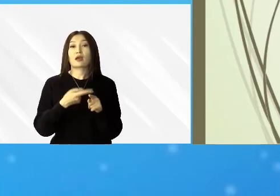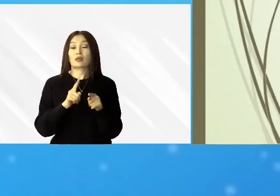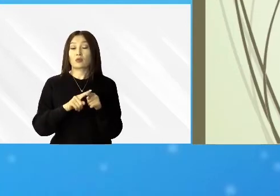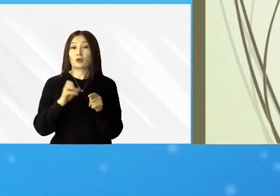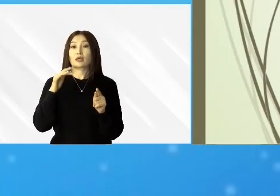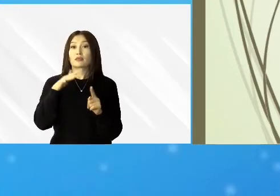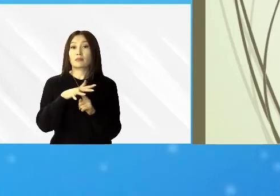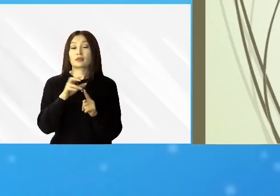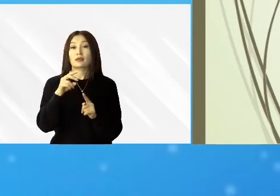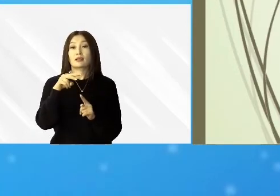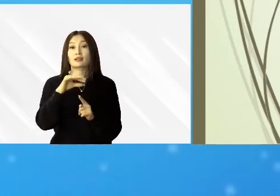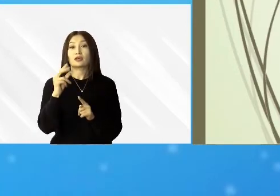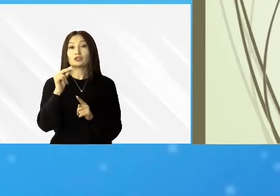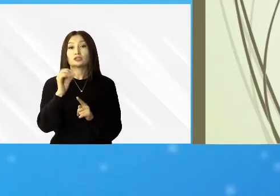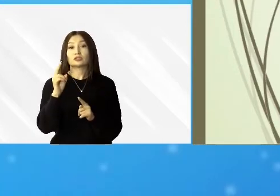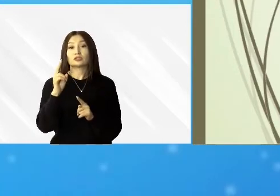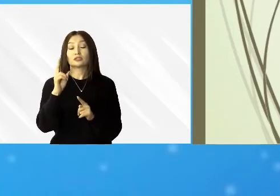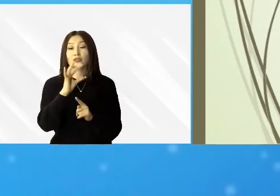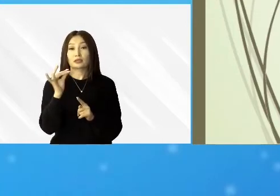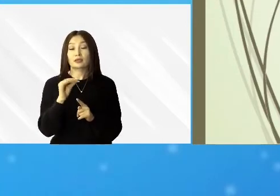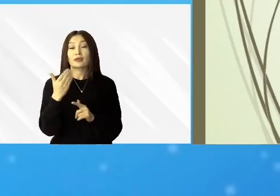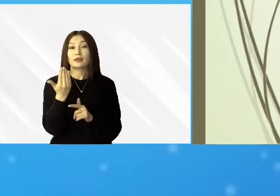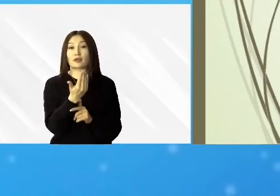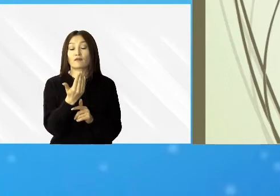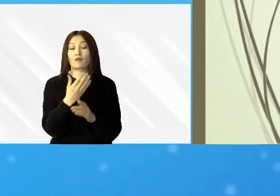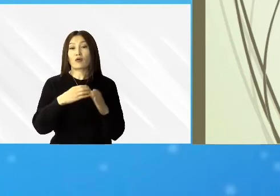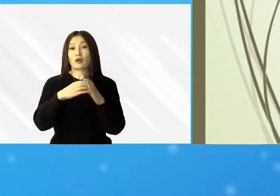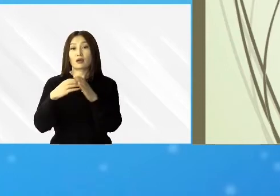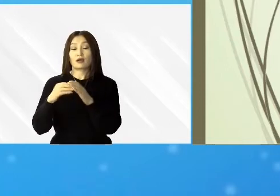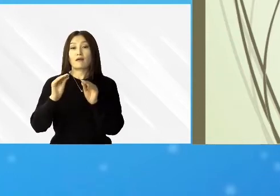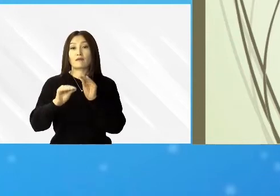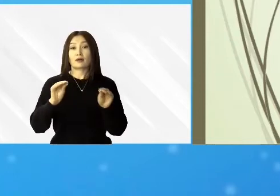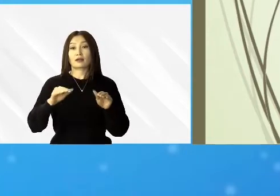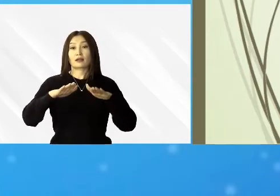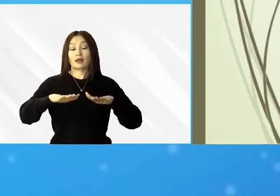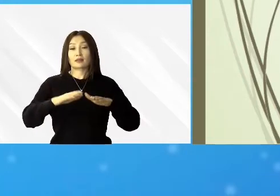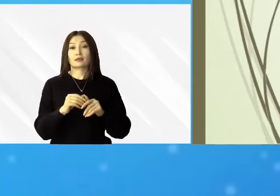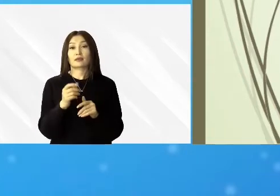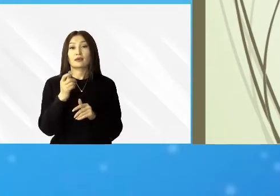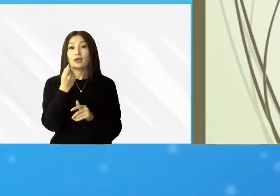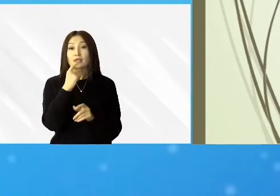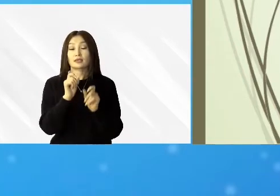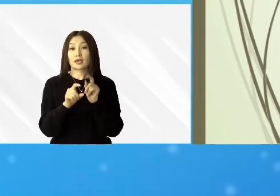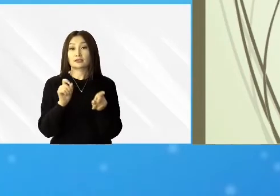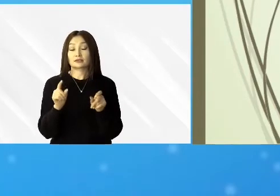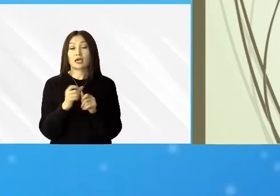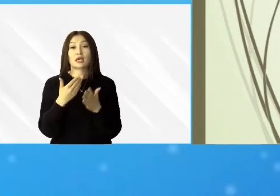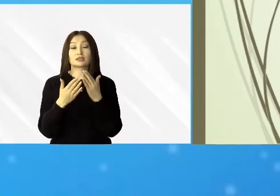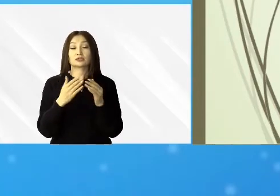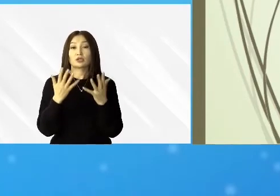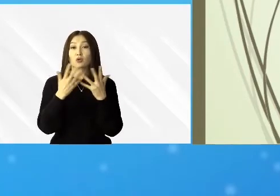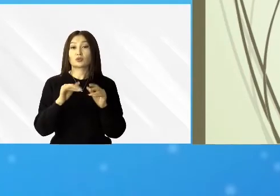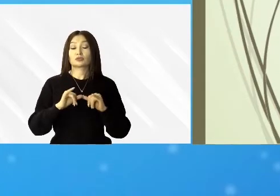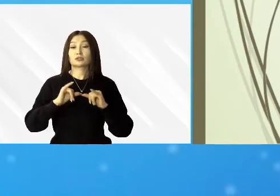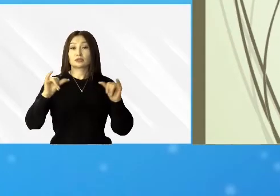которые нападают на личинок этого насекомого и его кладки яиц. Если рост численности продолжается